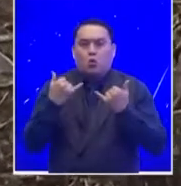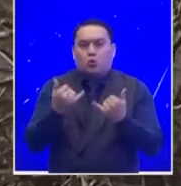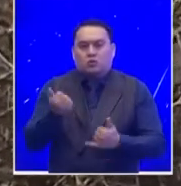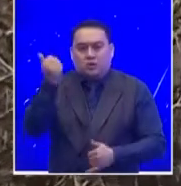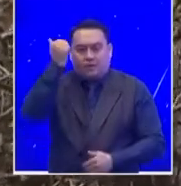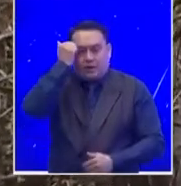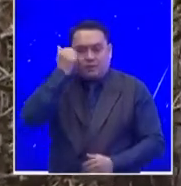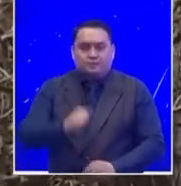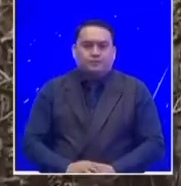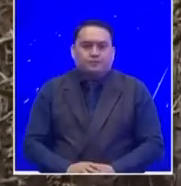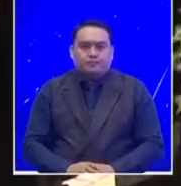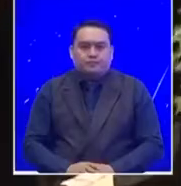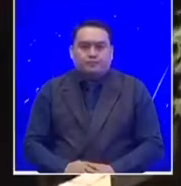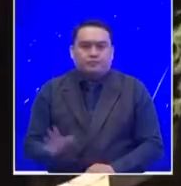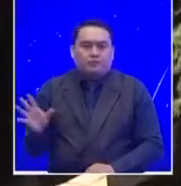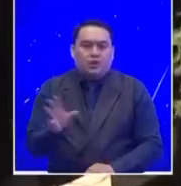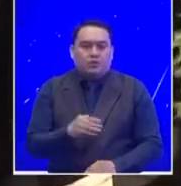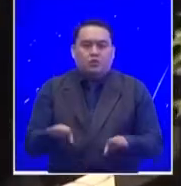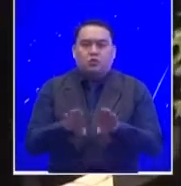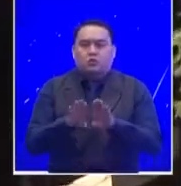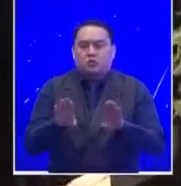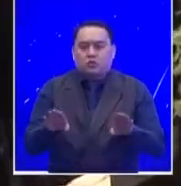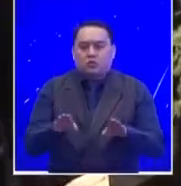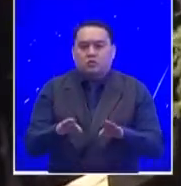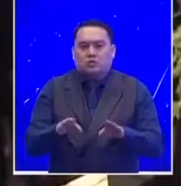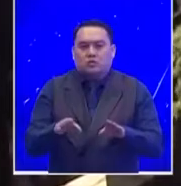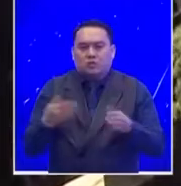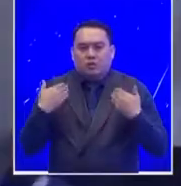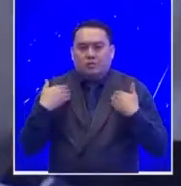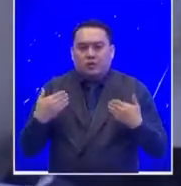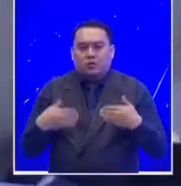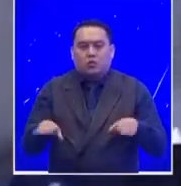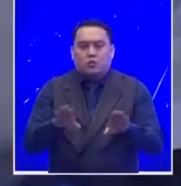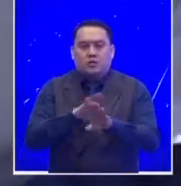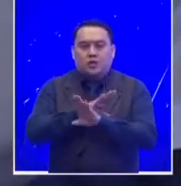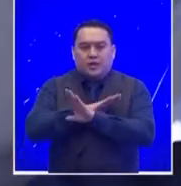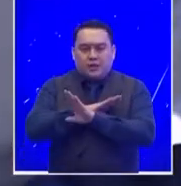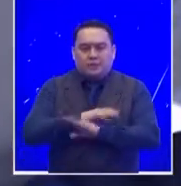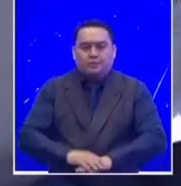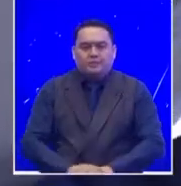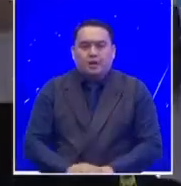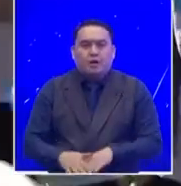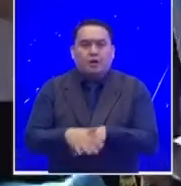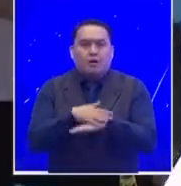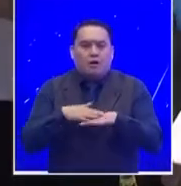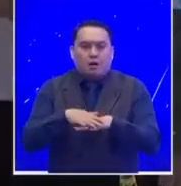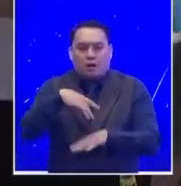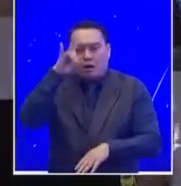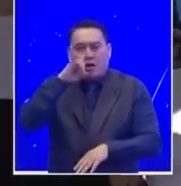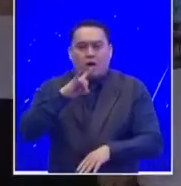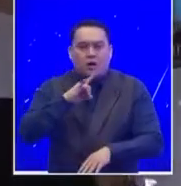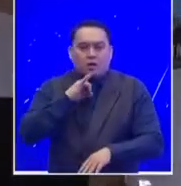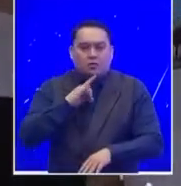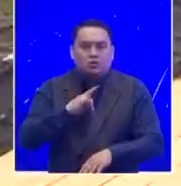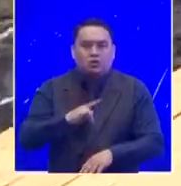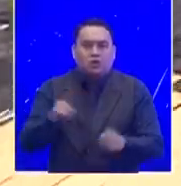ескерткіш бой көтерді. Себебі батыр баба дәл осы жерде жеңіс үшін жан тапсырған. Сондықтан жергілікті халық қазақтың қаһарман